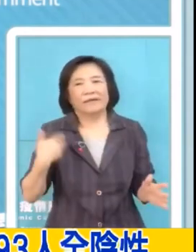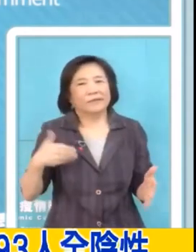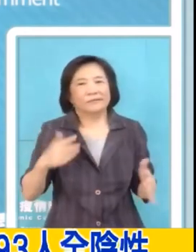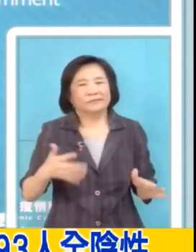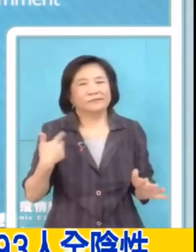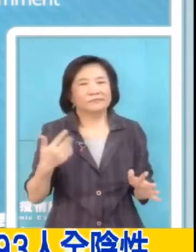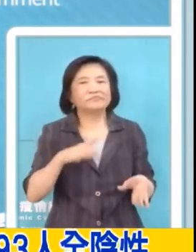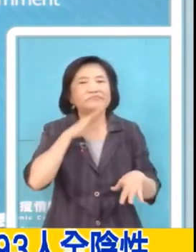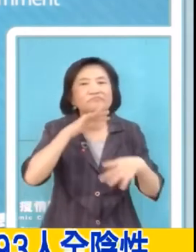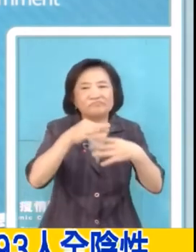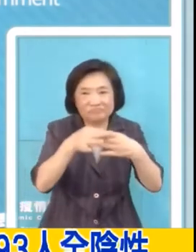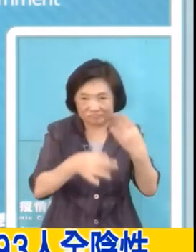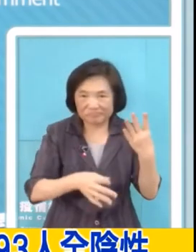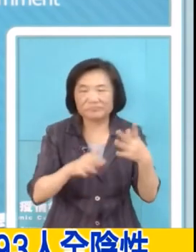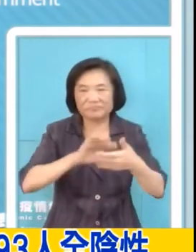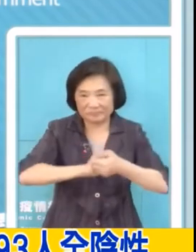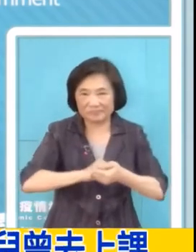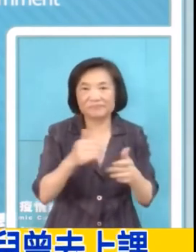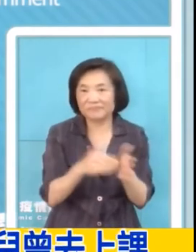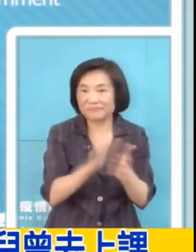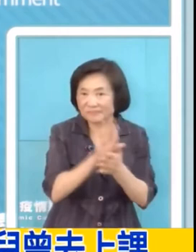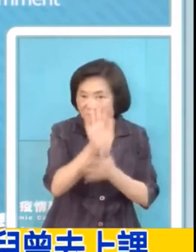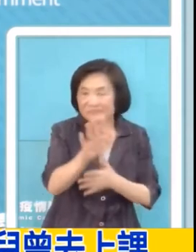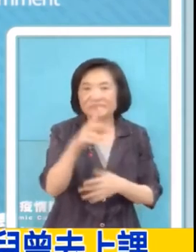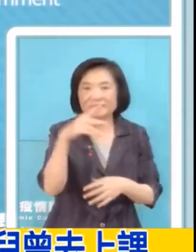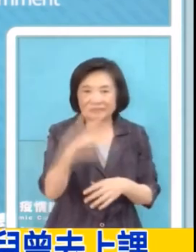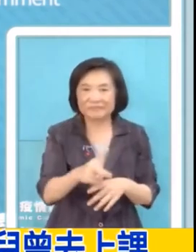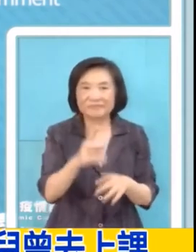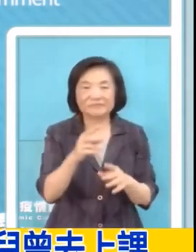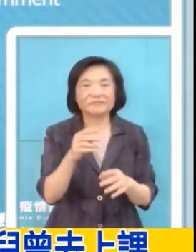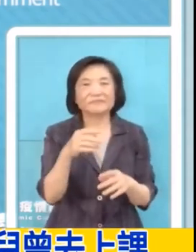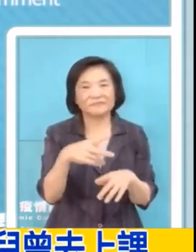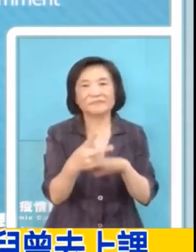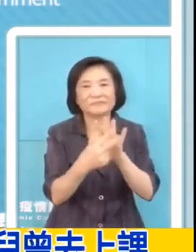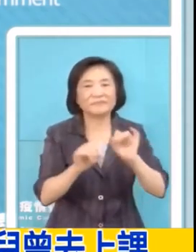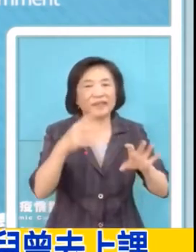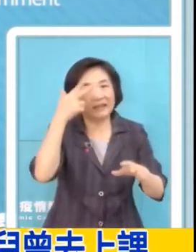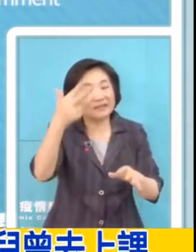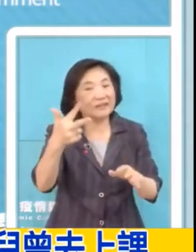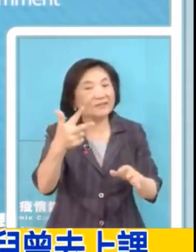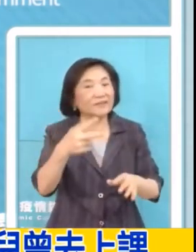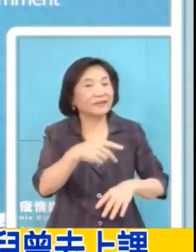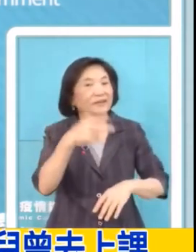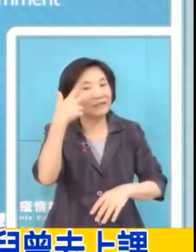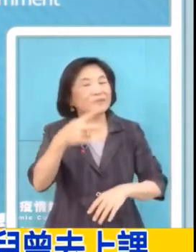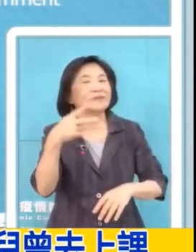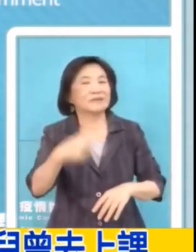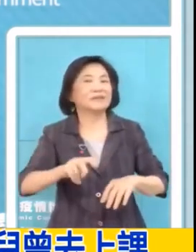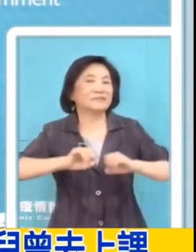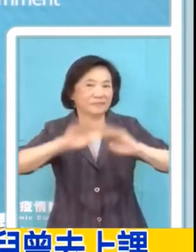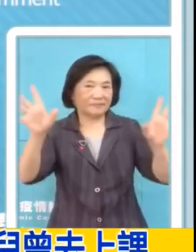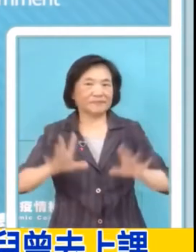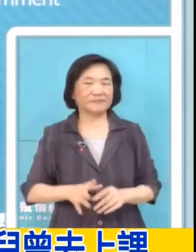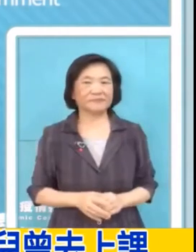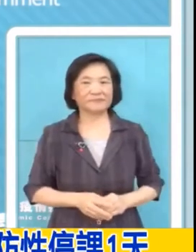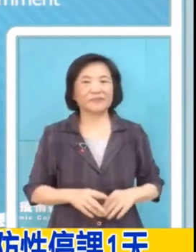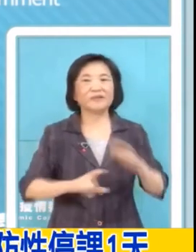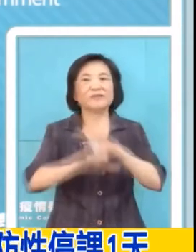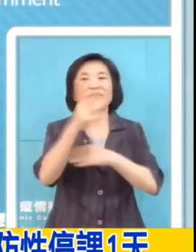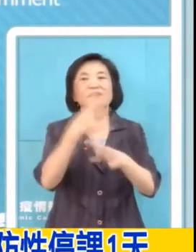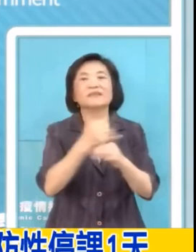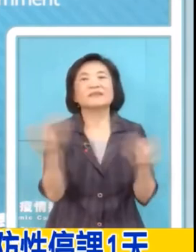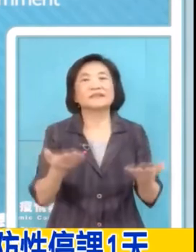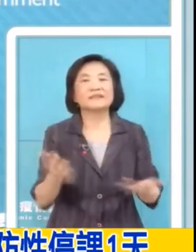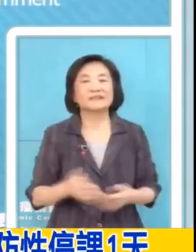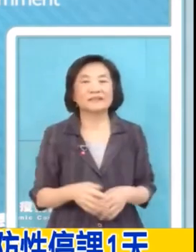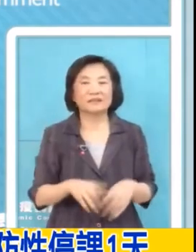这幼儿园的部分呢，其中有一位小朋友曾经在这边就读过，之后9月1号回到了台北市的公幼，因此呢，现在